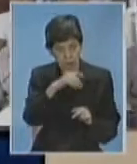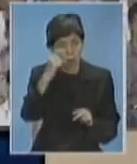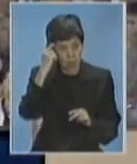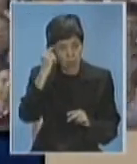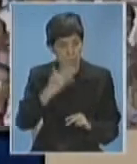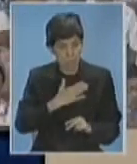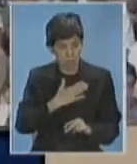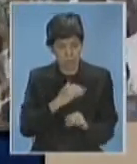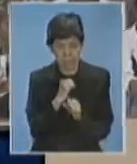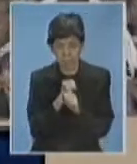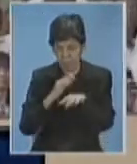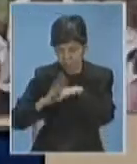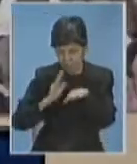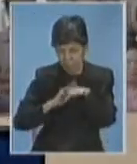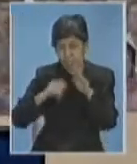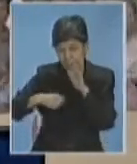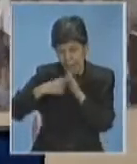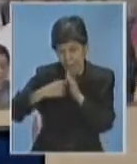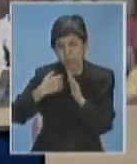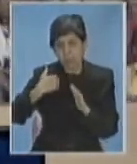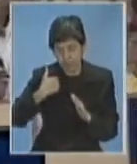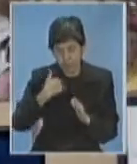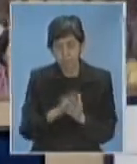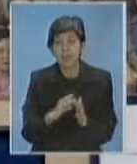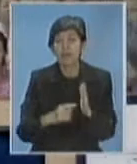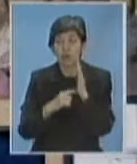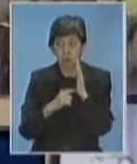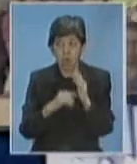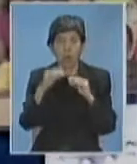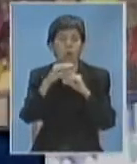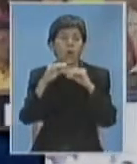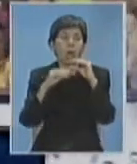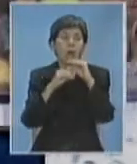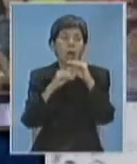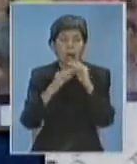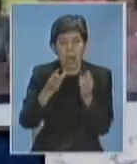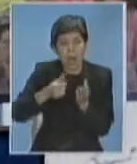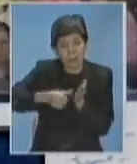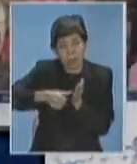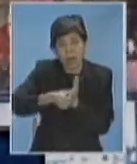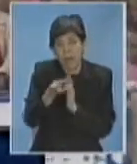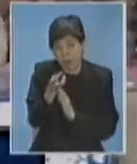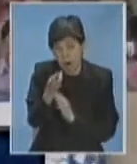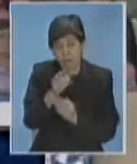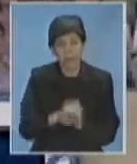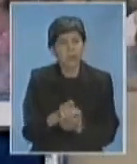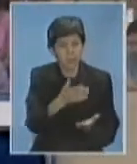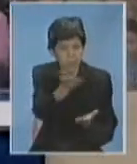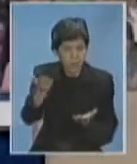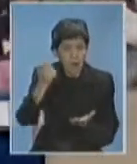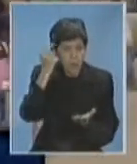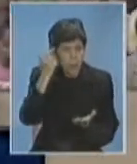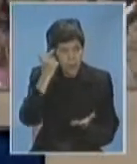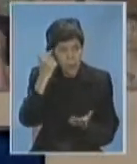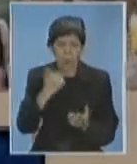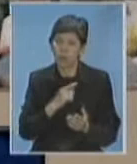ราบนะคะว่าดิฉันได้ทักท้วงด้วยหลักการและเหตุผลยกตัวอย่างเช่นโครงการรับจำนำข้าวไม่มีใครปฏิเสธนะค